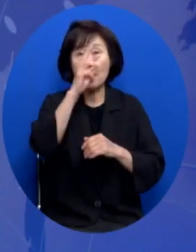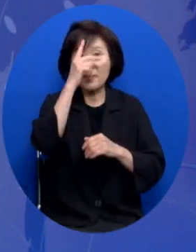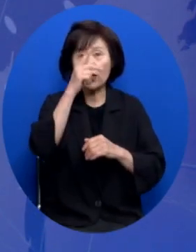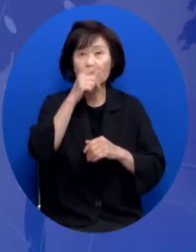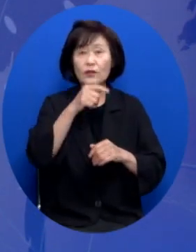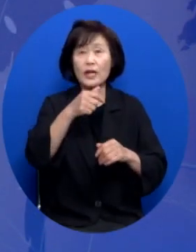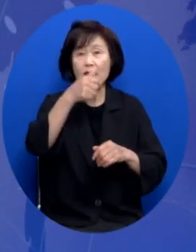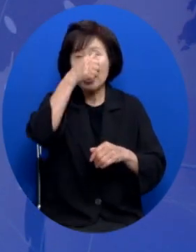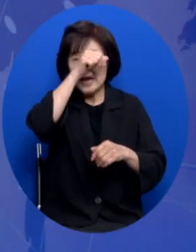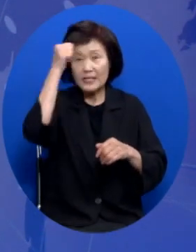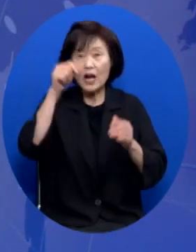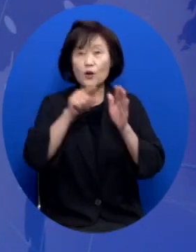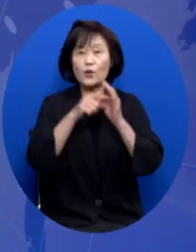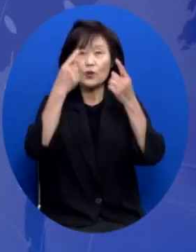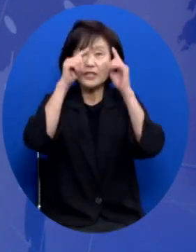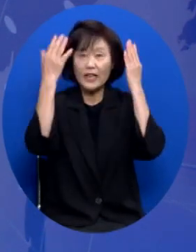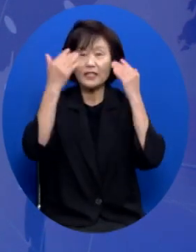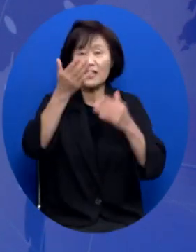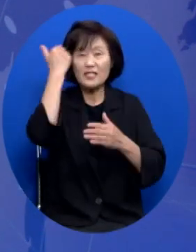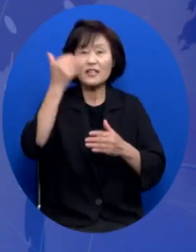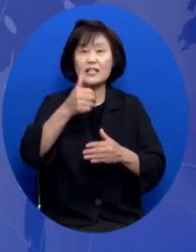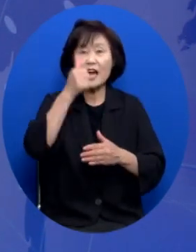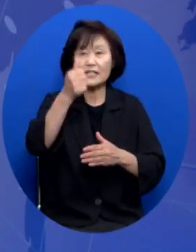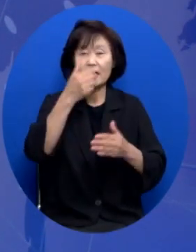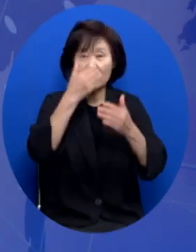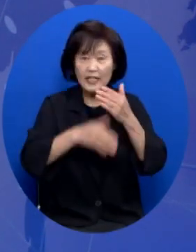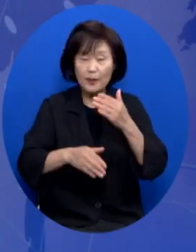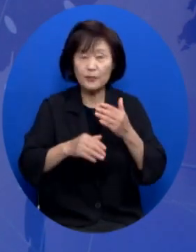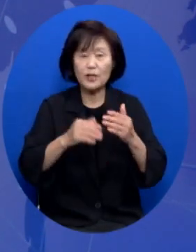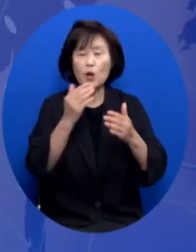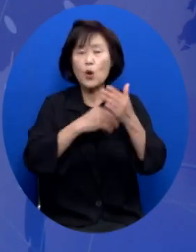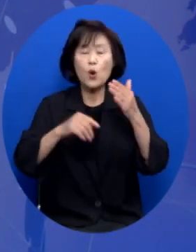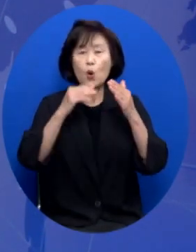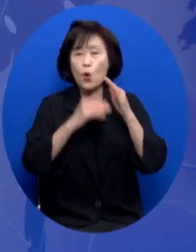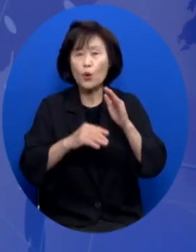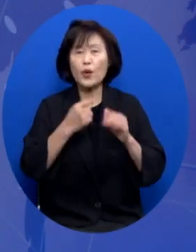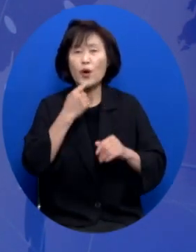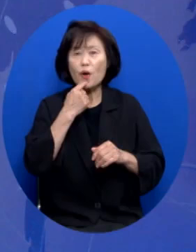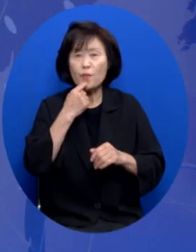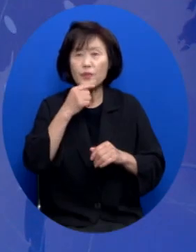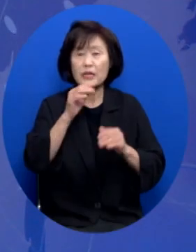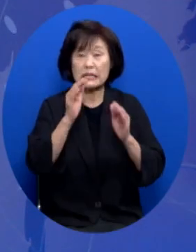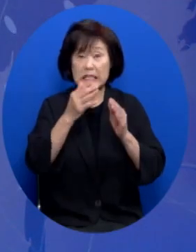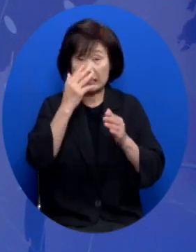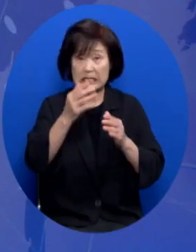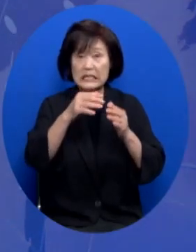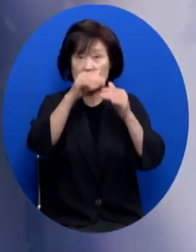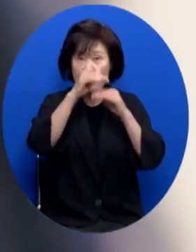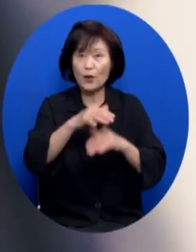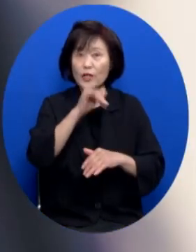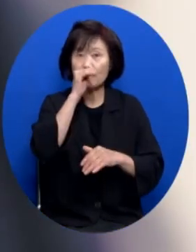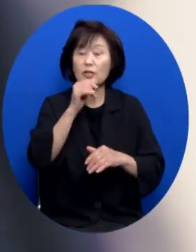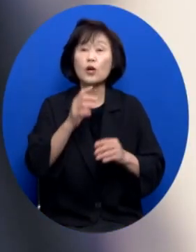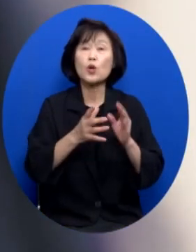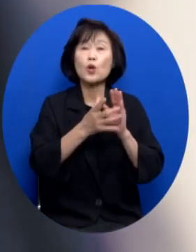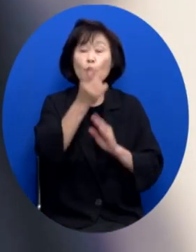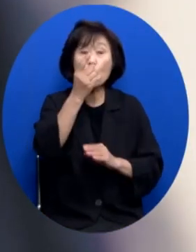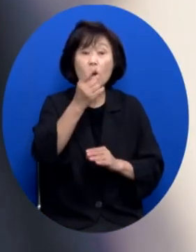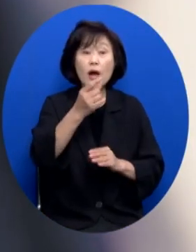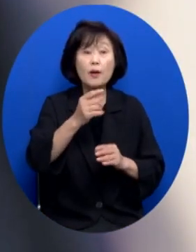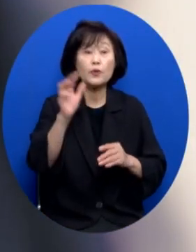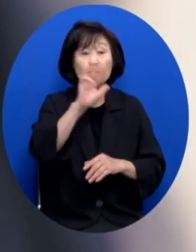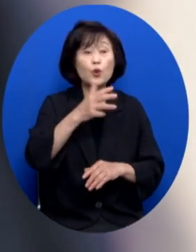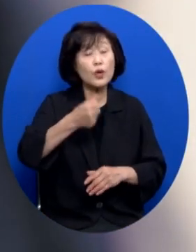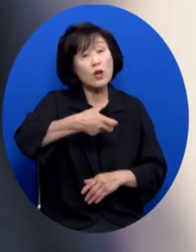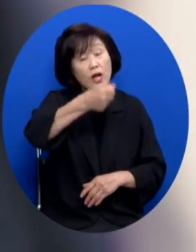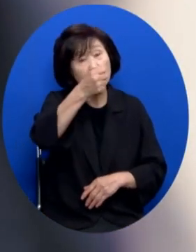장신대 전 학장이 남긴 미공개 회고록에서였습니다. 여기에 학적부가 통합총회로 오게 된 과정이 고스란히